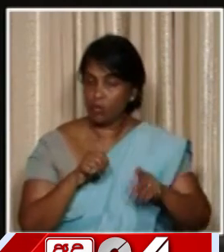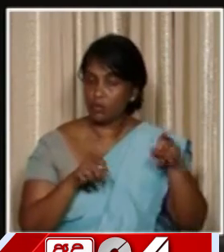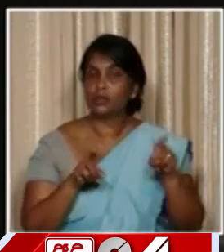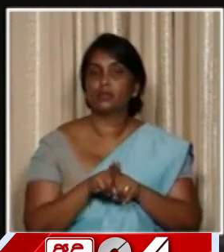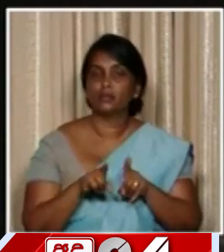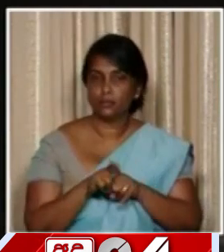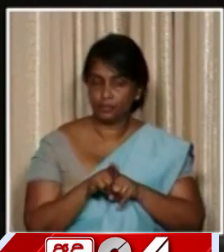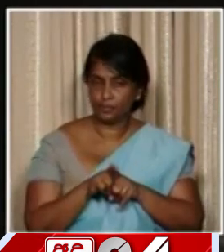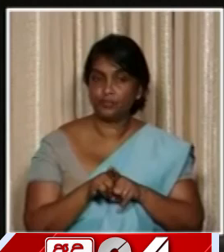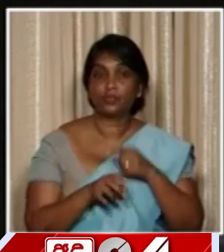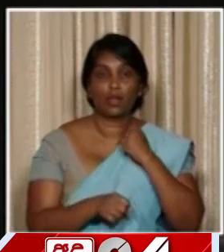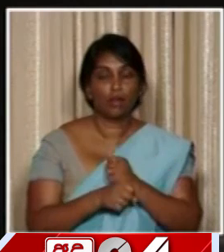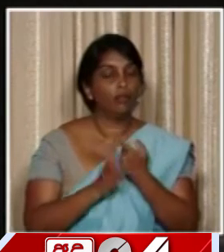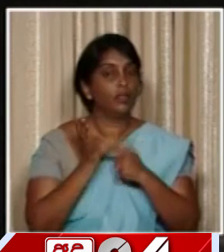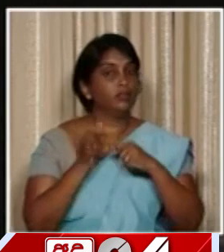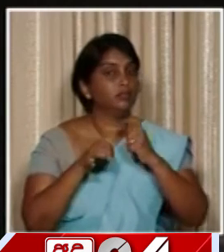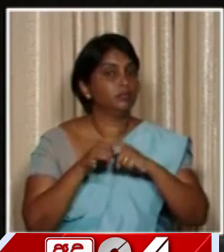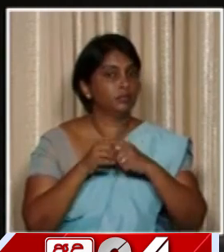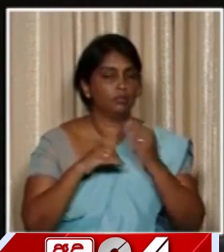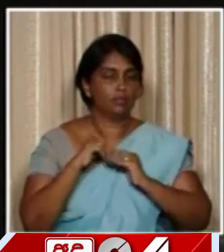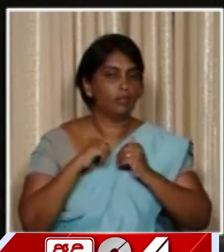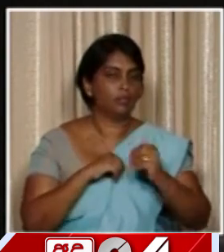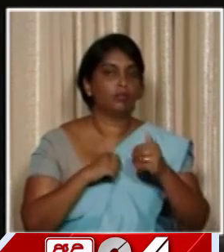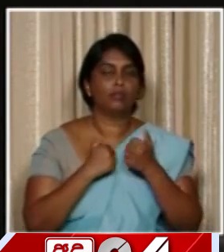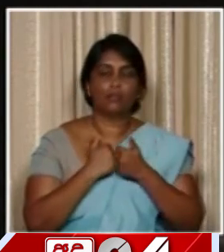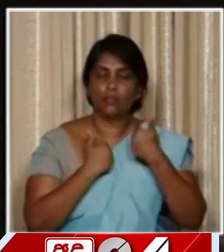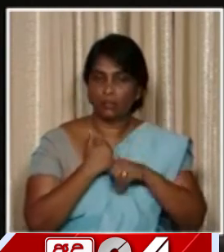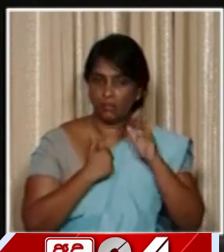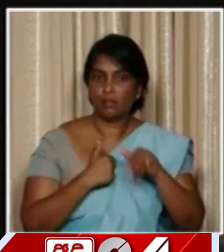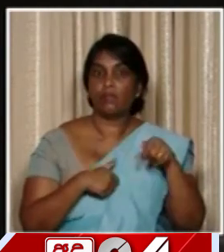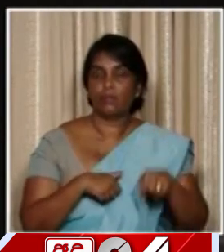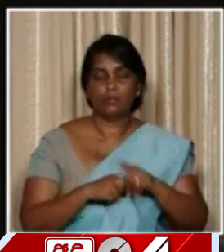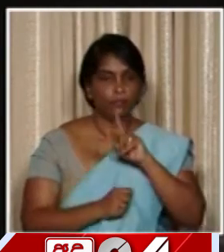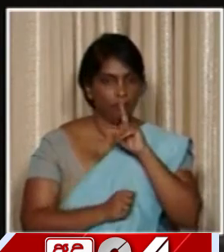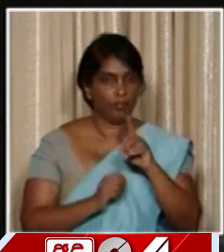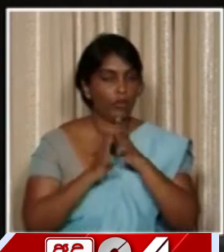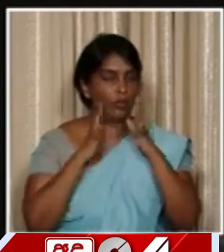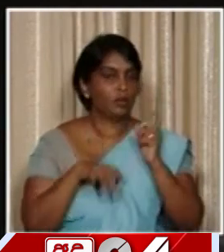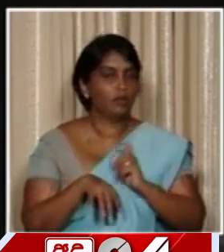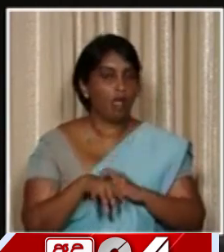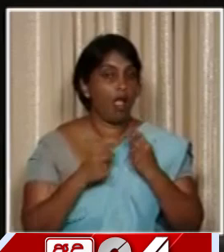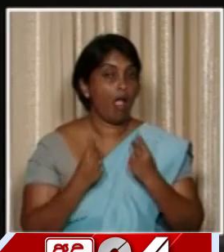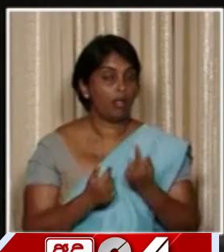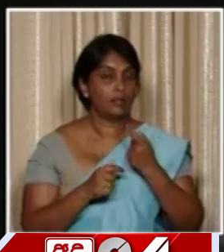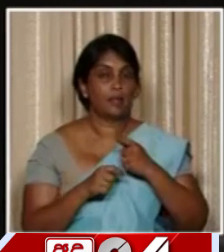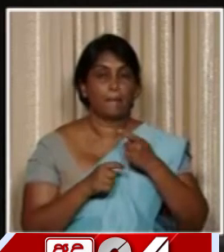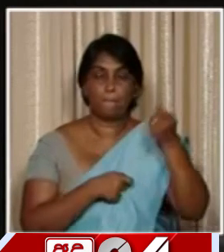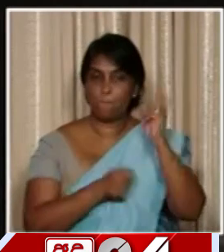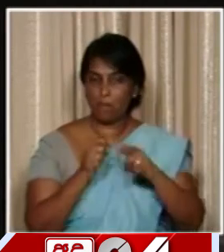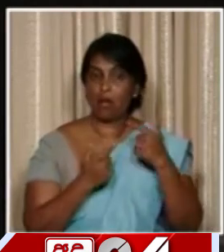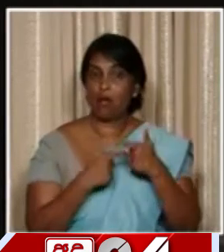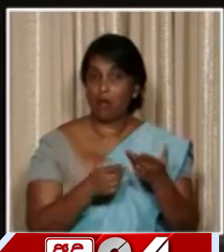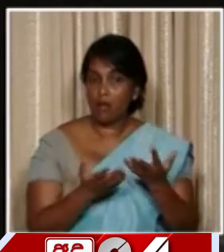අපි රජයේ ප්‍රසම්පාදන ක්‍රියාවලිය අනුගමනය කරලා ඒ කටයුතු කරනවා කියන එක අපි මේ වෙලාවේ කියන්න ඕන. හුඟක් වෙලාවට කියනවා මේ හදිසි මිලදී ගැනීම කියලා